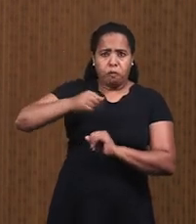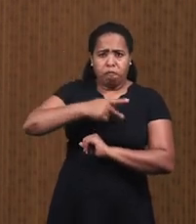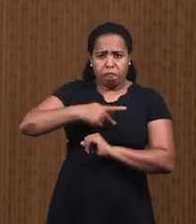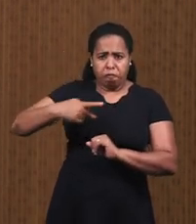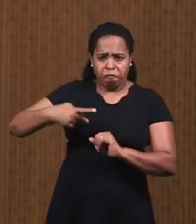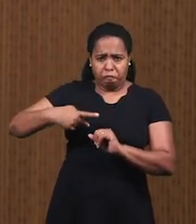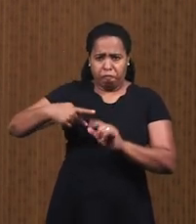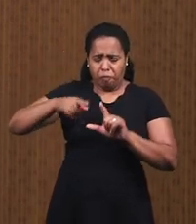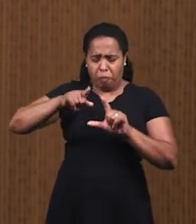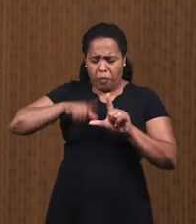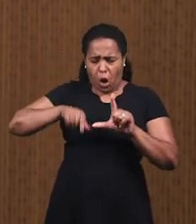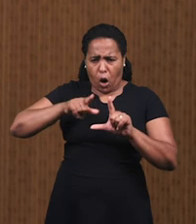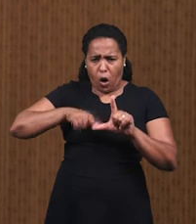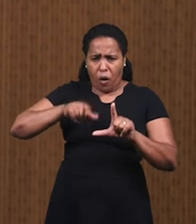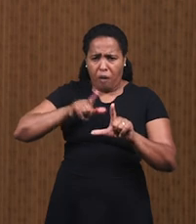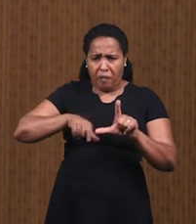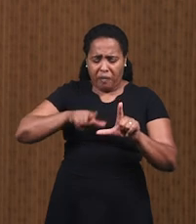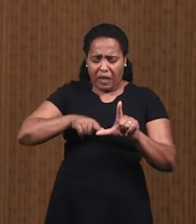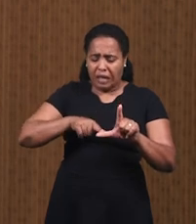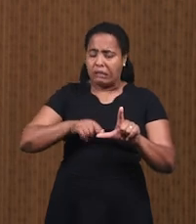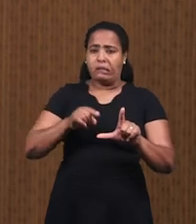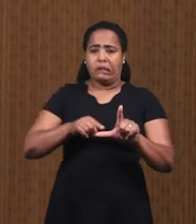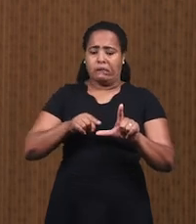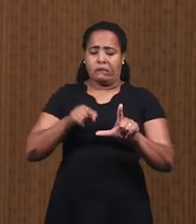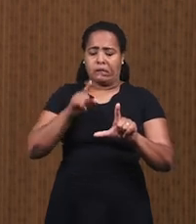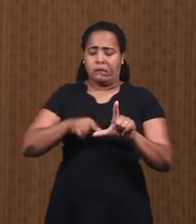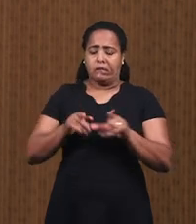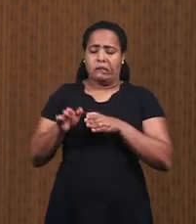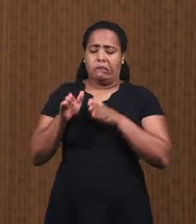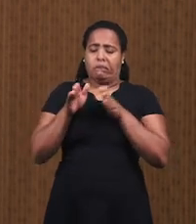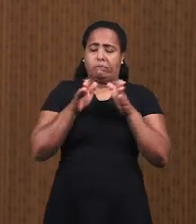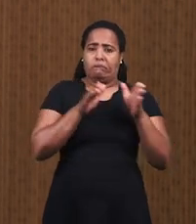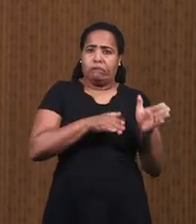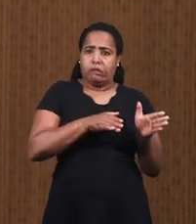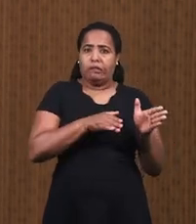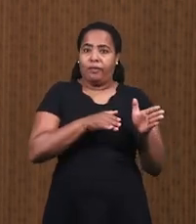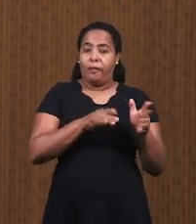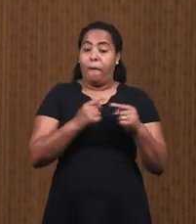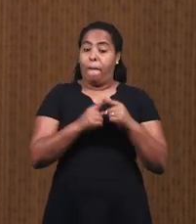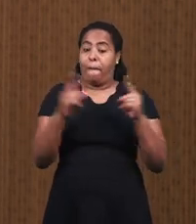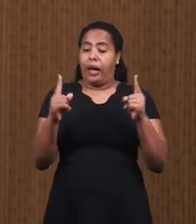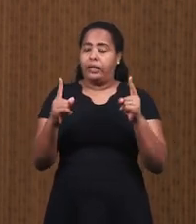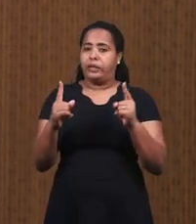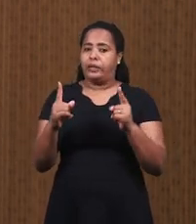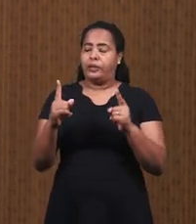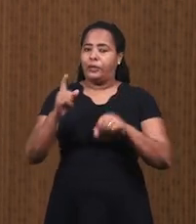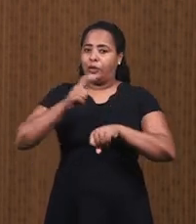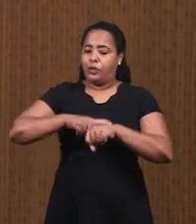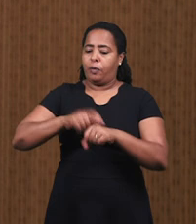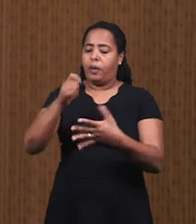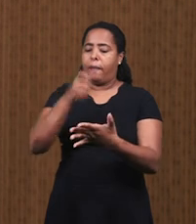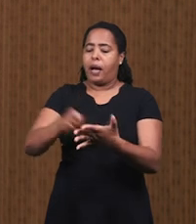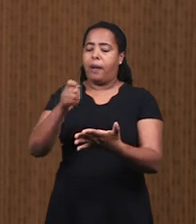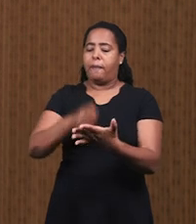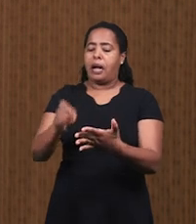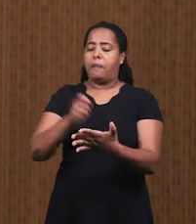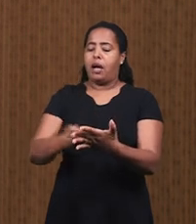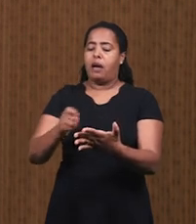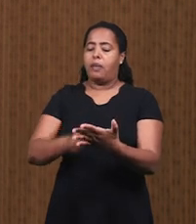поставил служение не буквы, потому что буква убивает. Итак, когда он